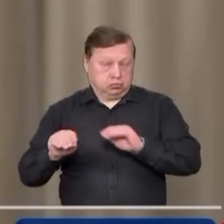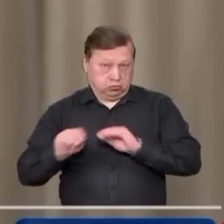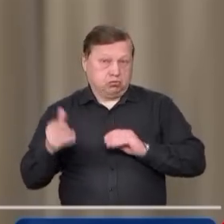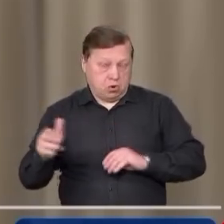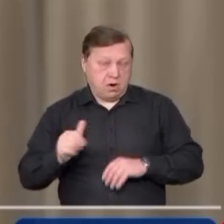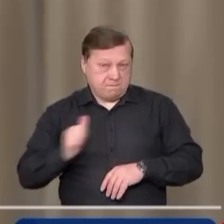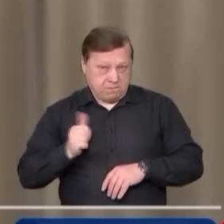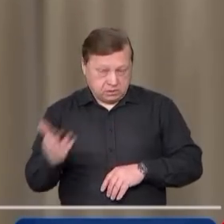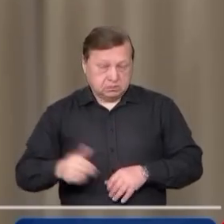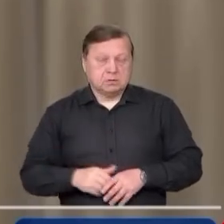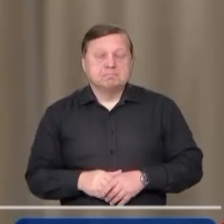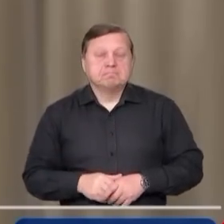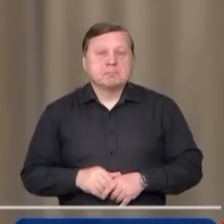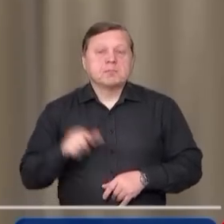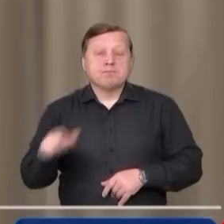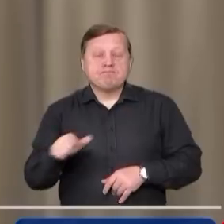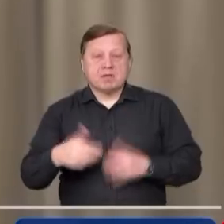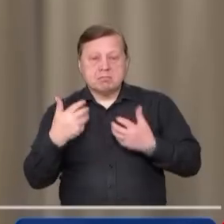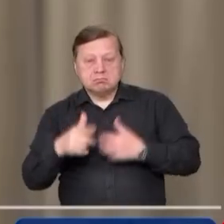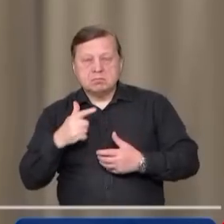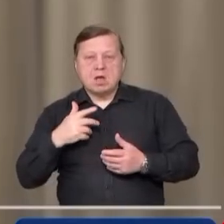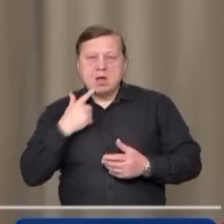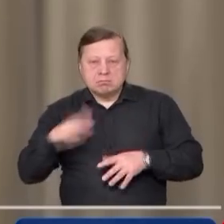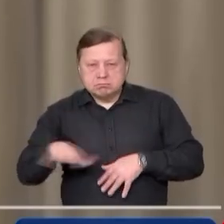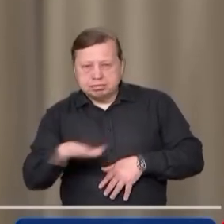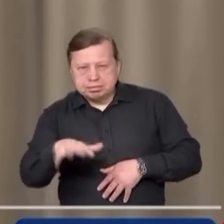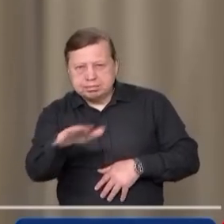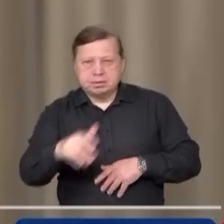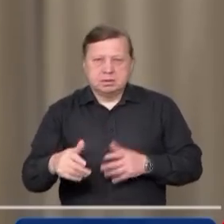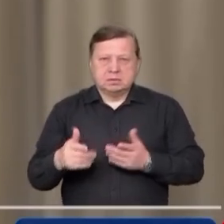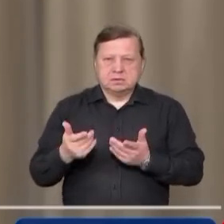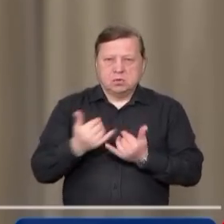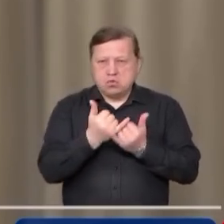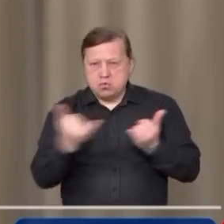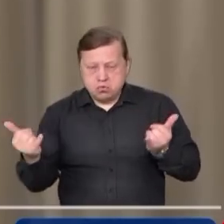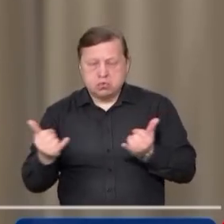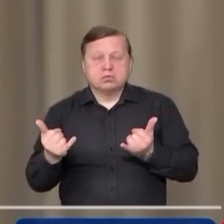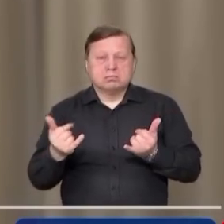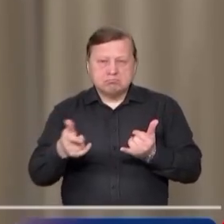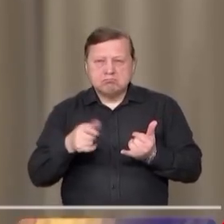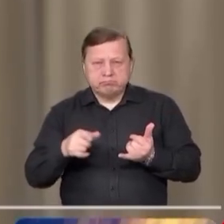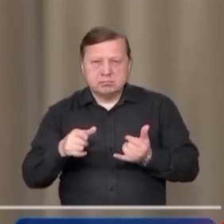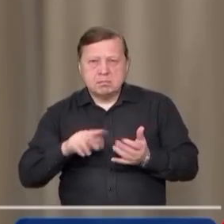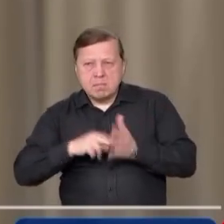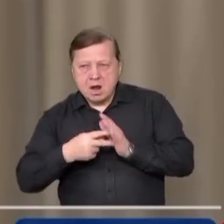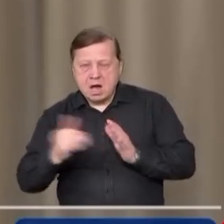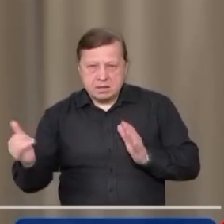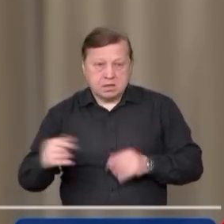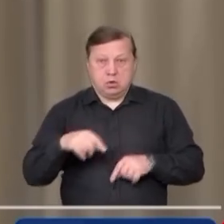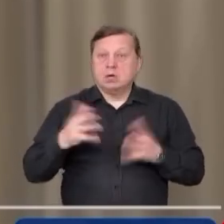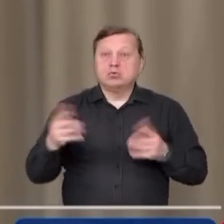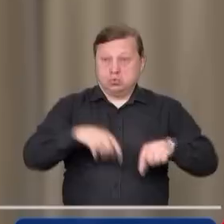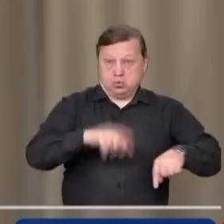ukraińskich żołnierzy w zakresie prowadzenia manewru i w wielu innych kwestiach, tutaj również na terenie Niemiec,